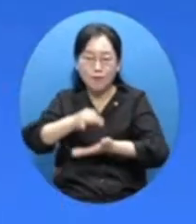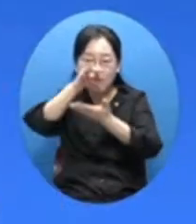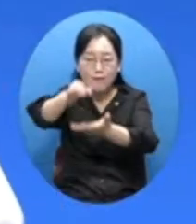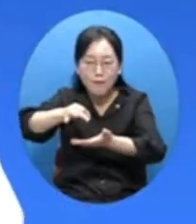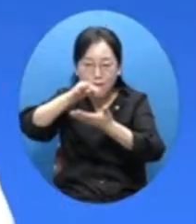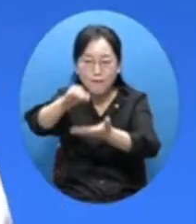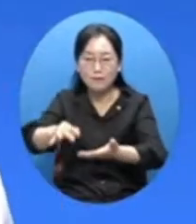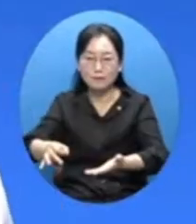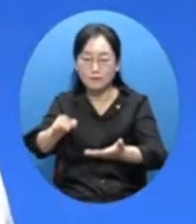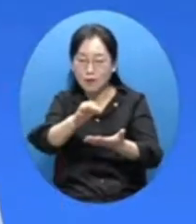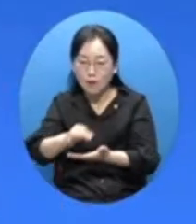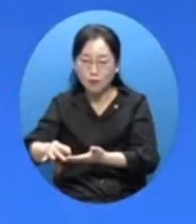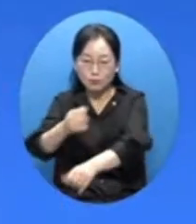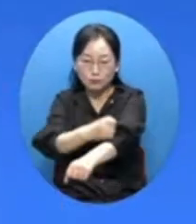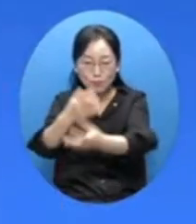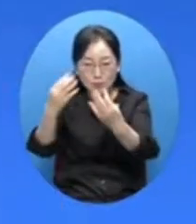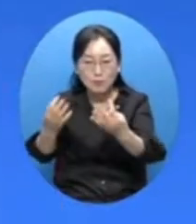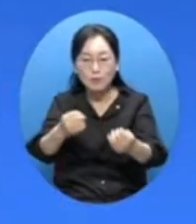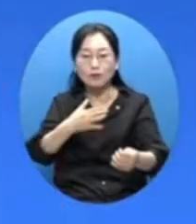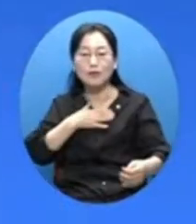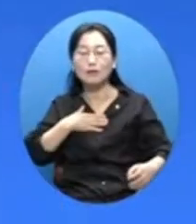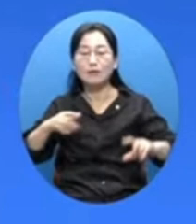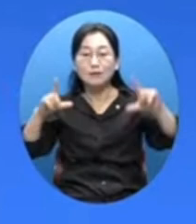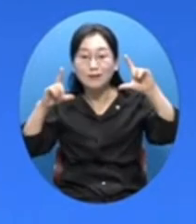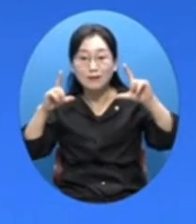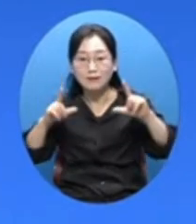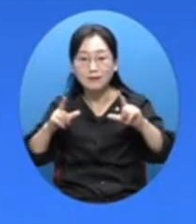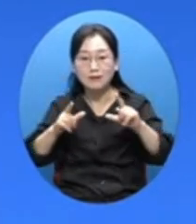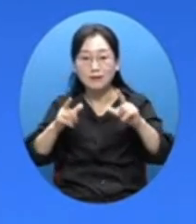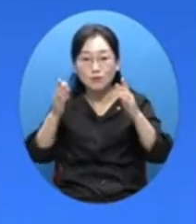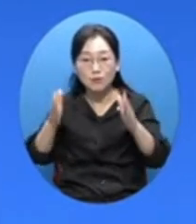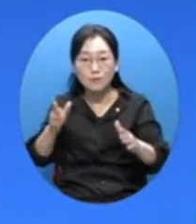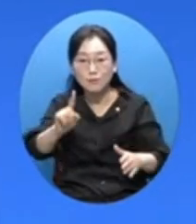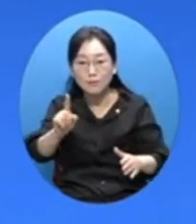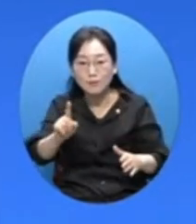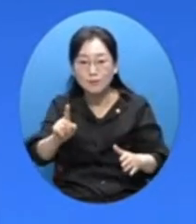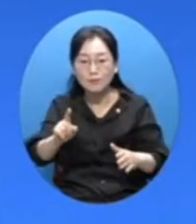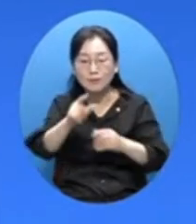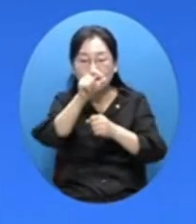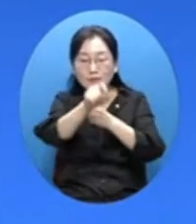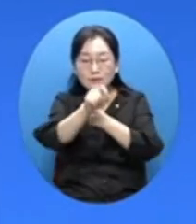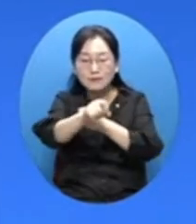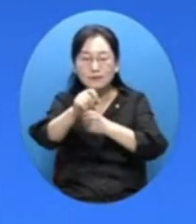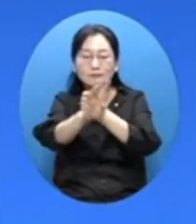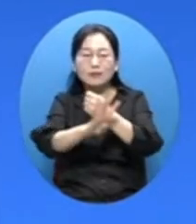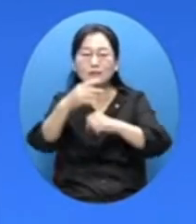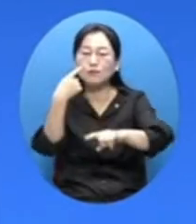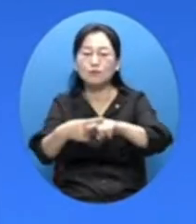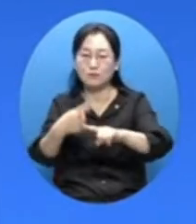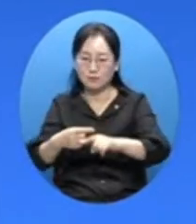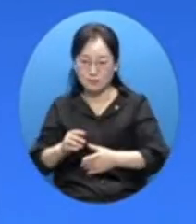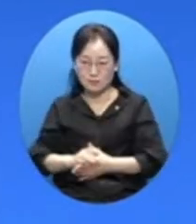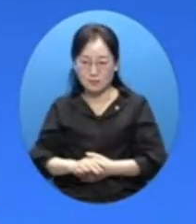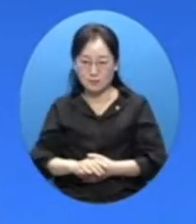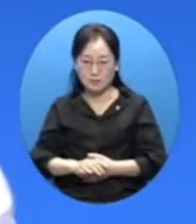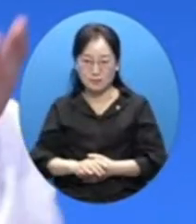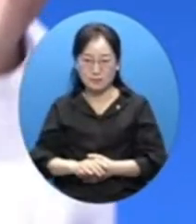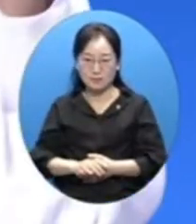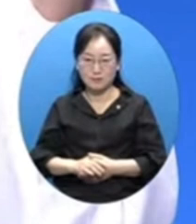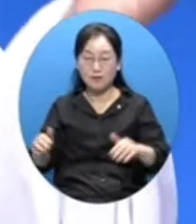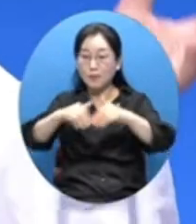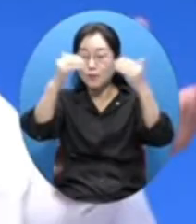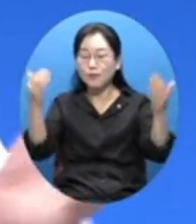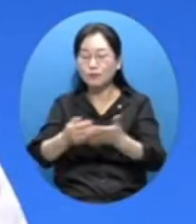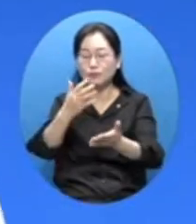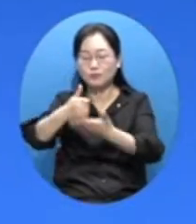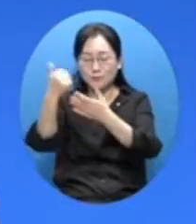내가 이런 업적을 남기는데, 이 내가가 나오는 동안에는 우리는 서기관과 바리새인으로 변화되고 있는 것입니다. 모든 것이